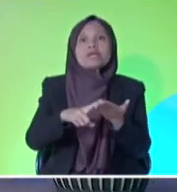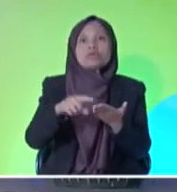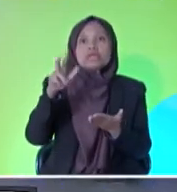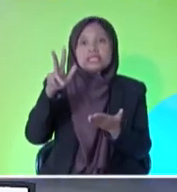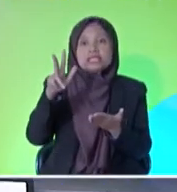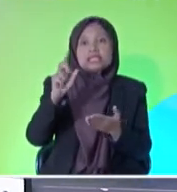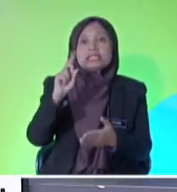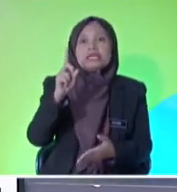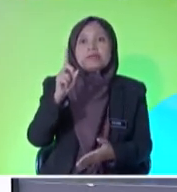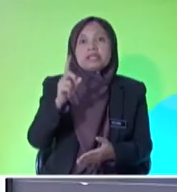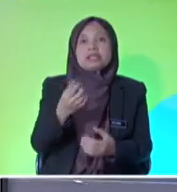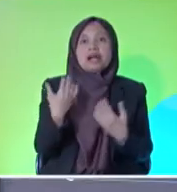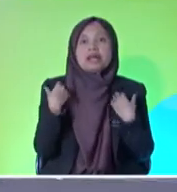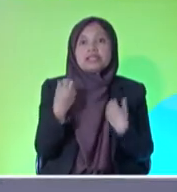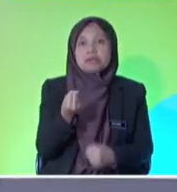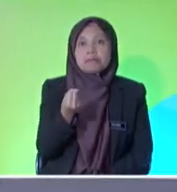iya